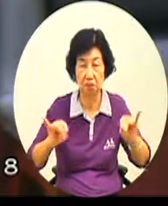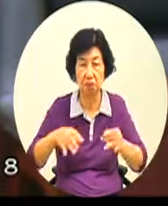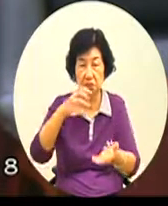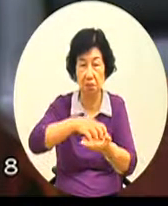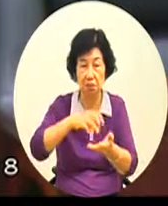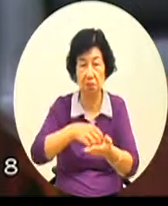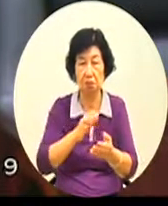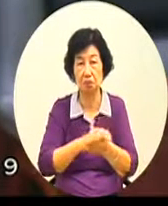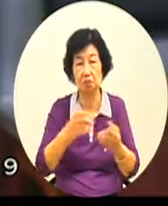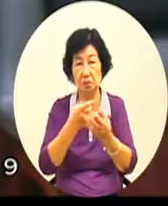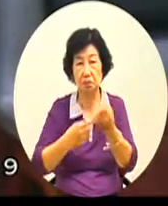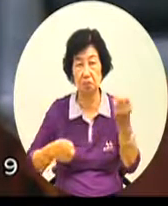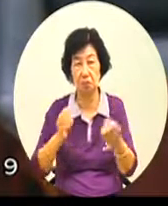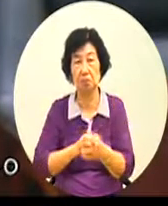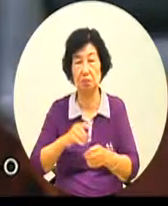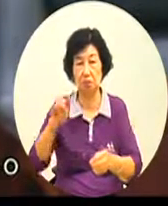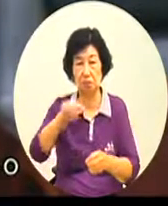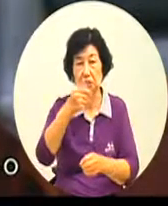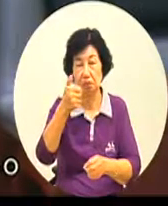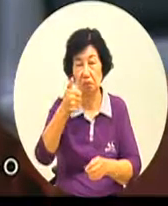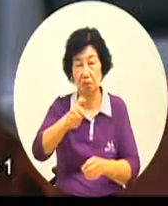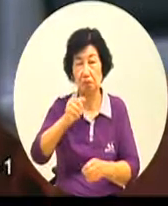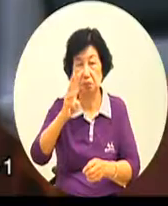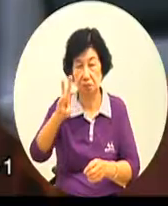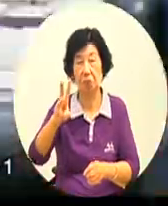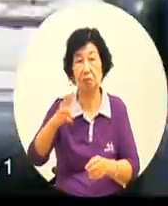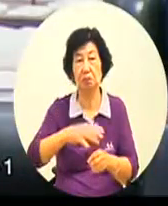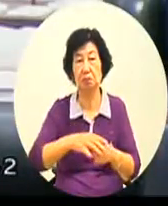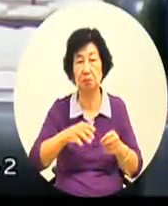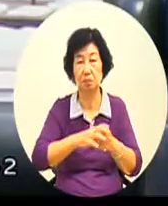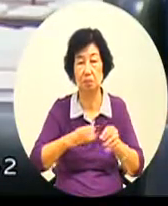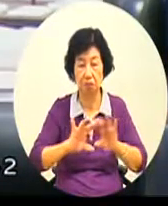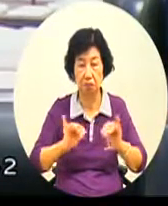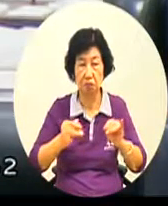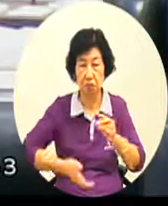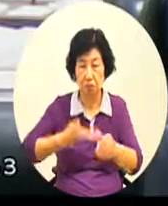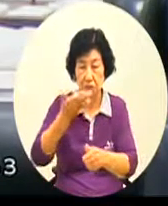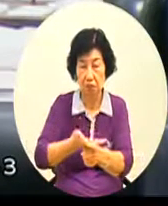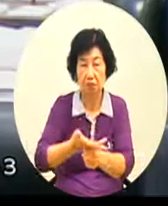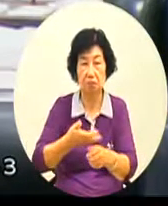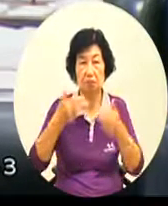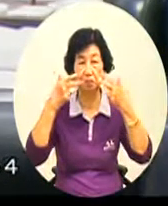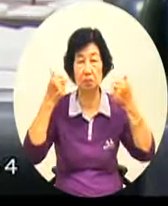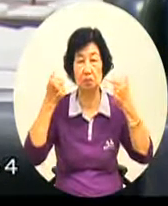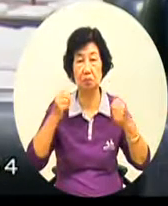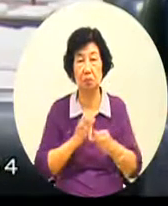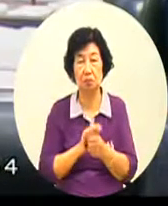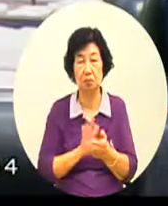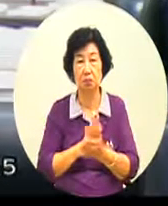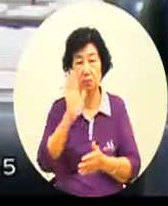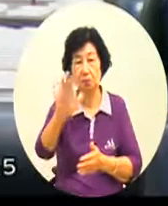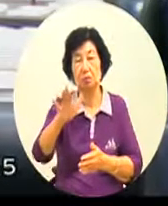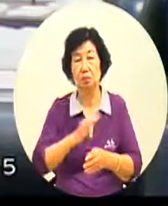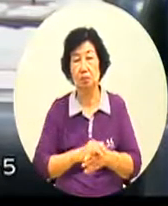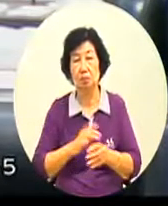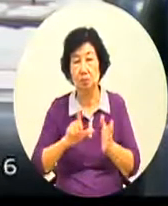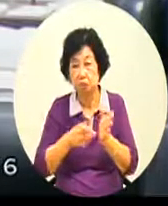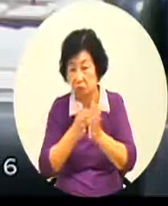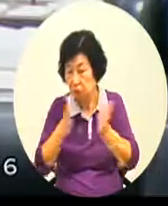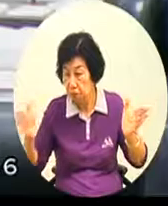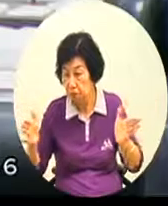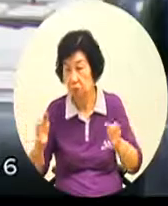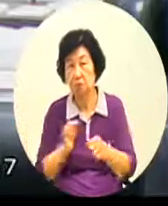有153笔的土地。哦，那这个缘由当然我们知道，就是说后来有一段时间是只要如果没有人